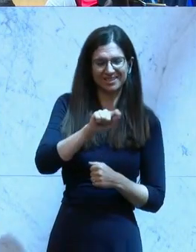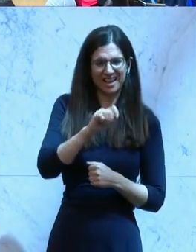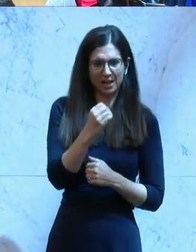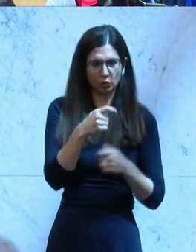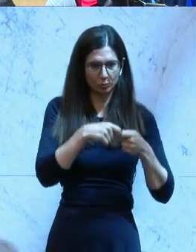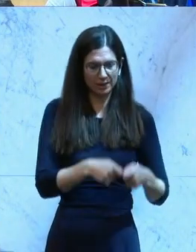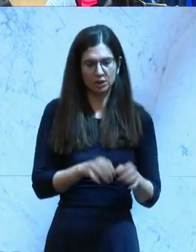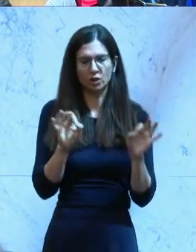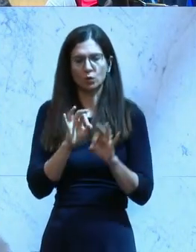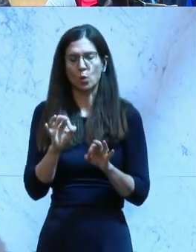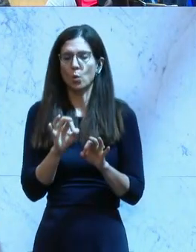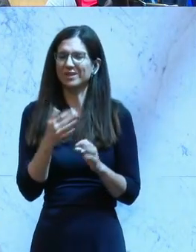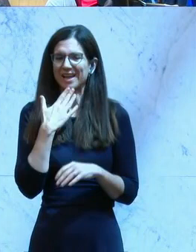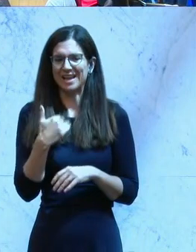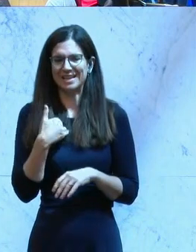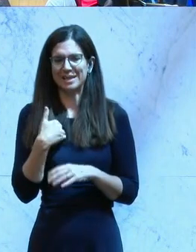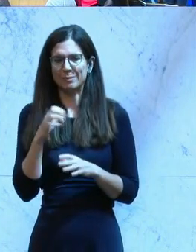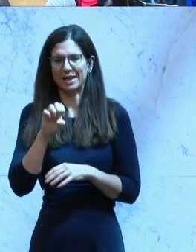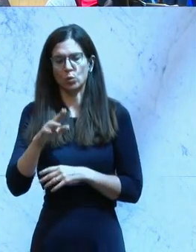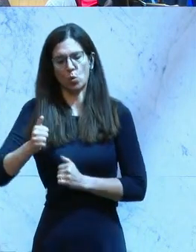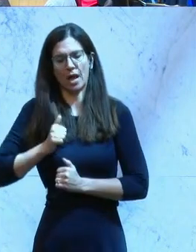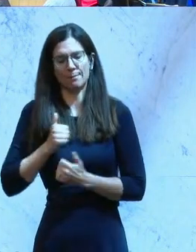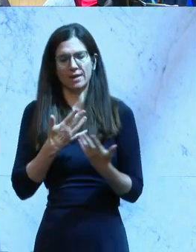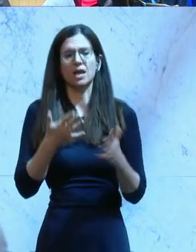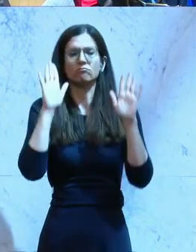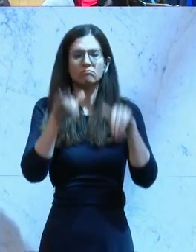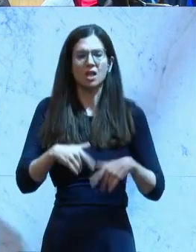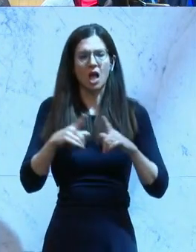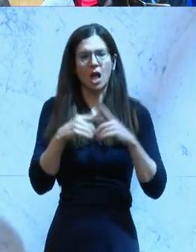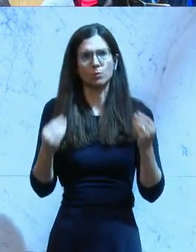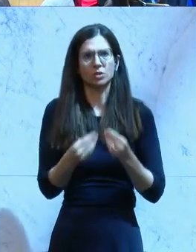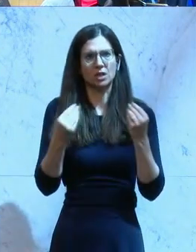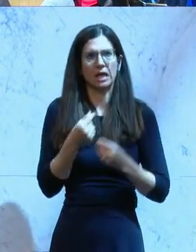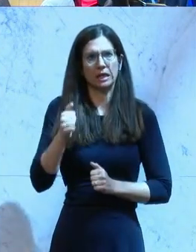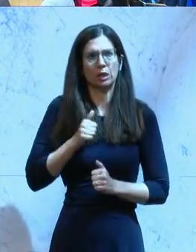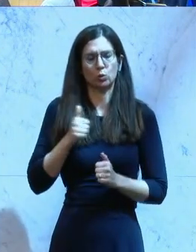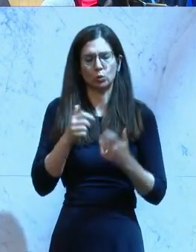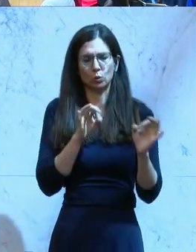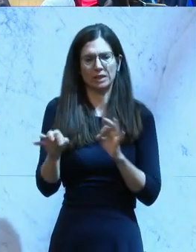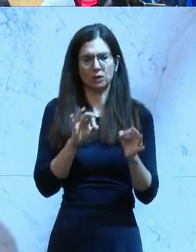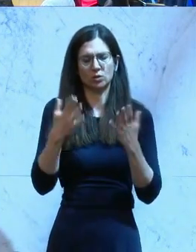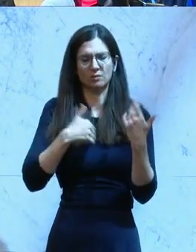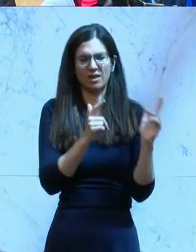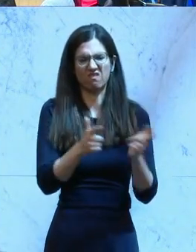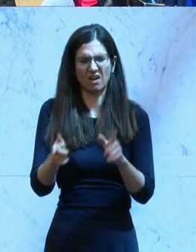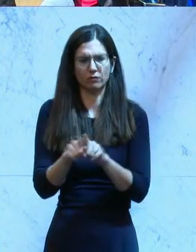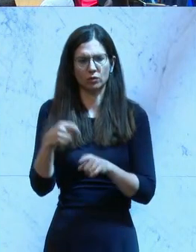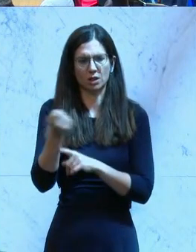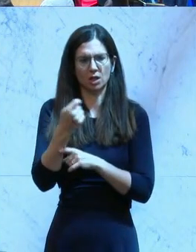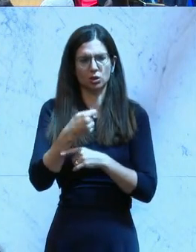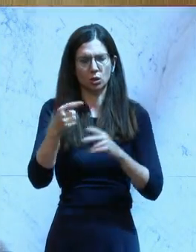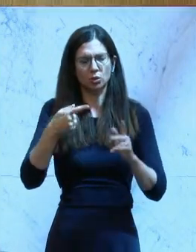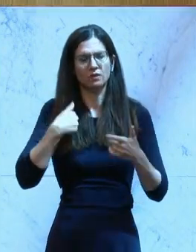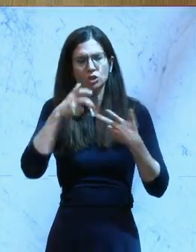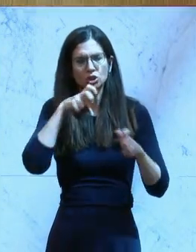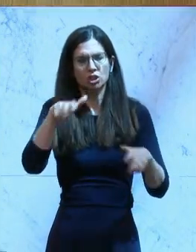wollen oder vielleicht doch eine EU-Armee. Hauptsache die Rüstungsindustrie weiter ankurbeln, noch mehr nach Waffen und Sanktionen schreien und